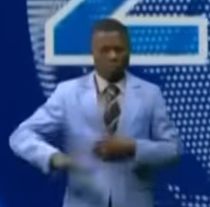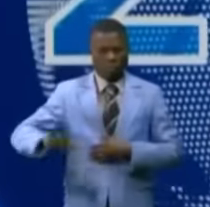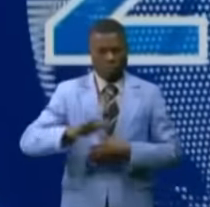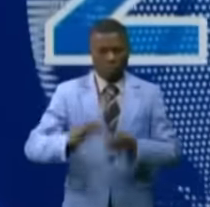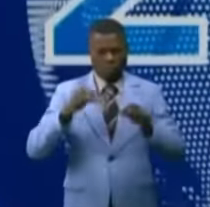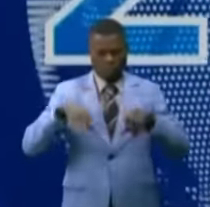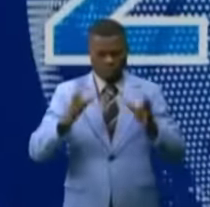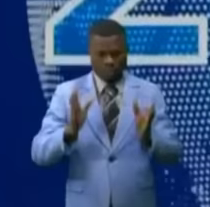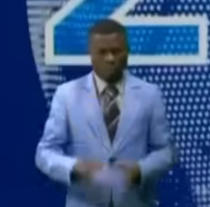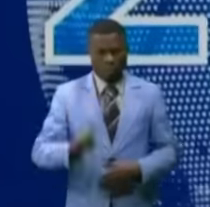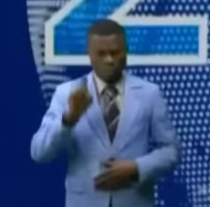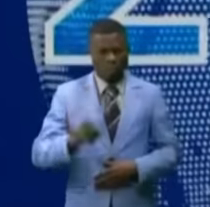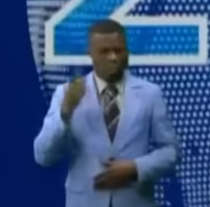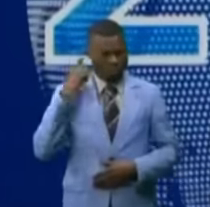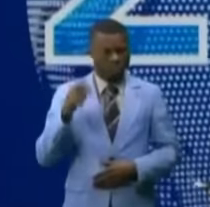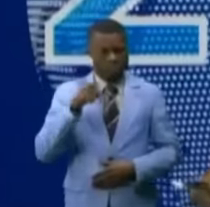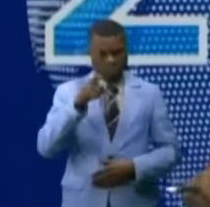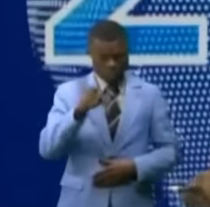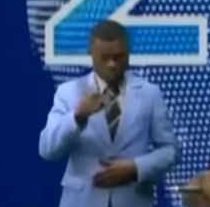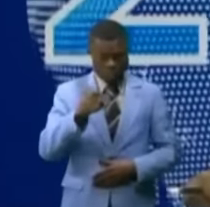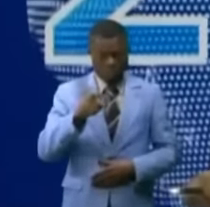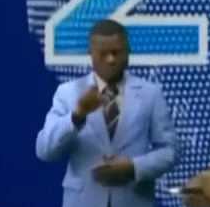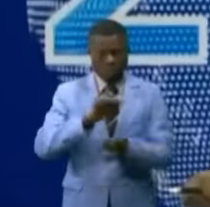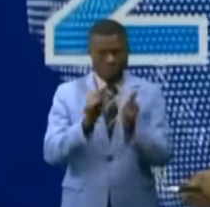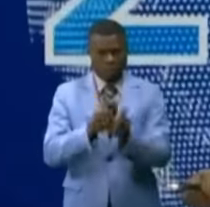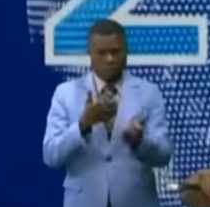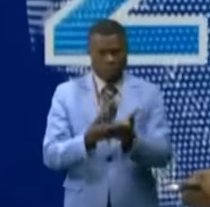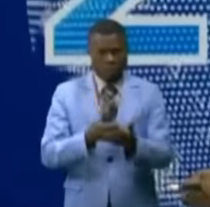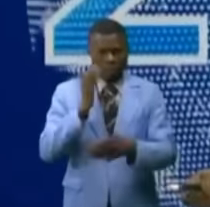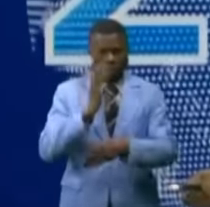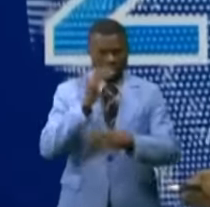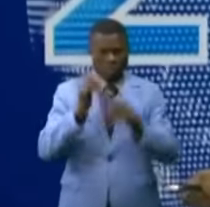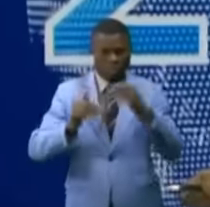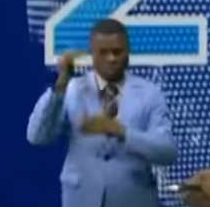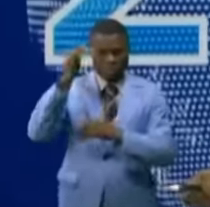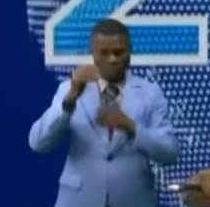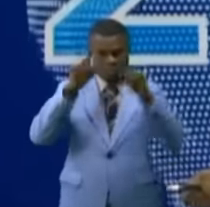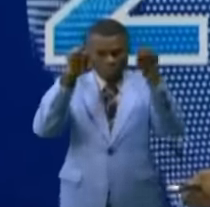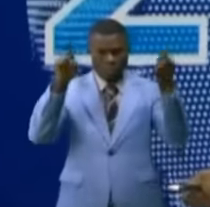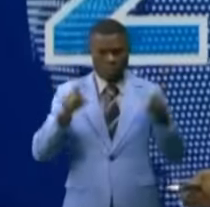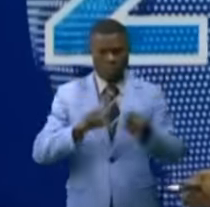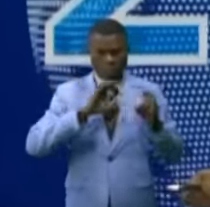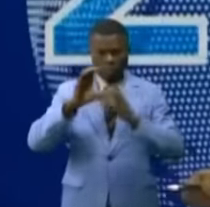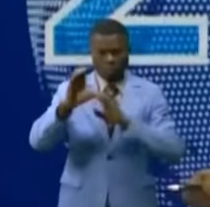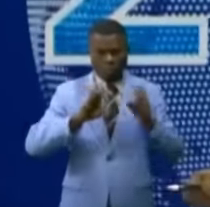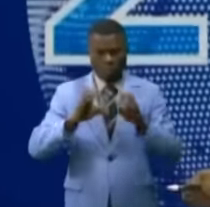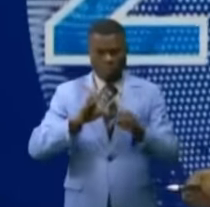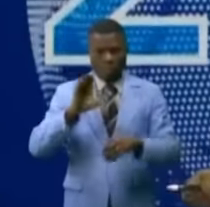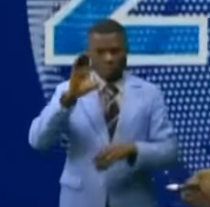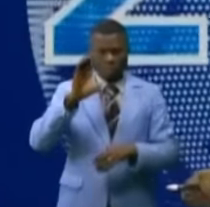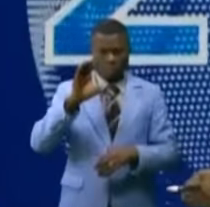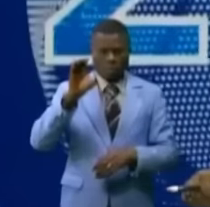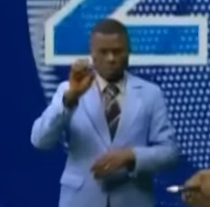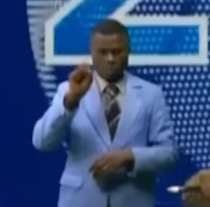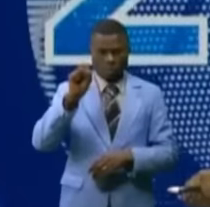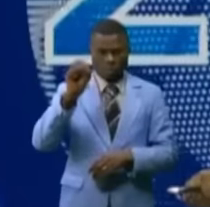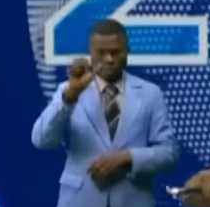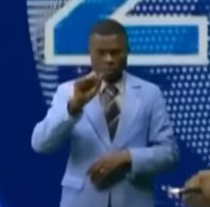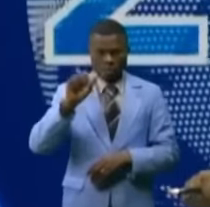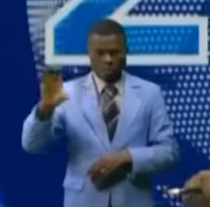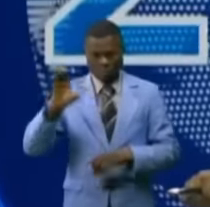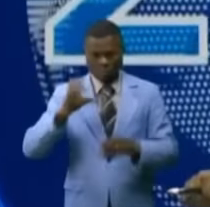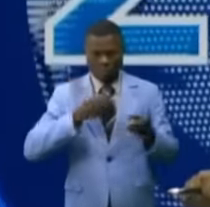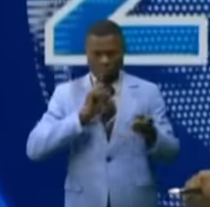les Congolais devront vous écouter sur cette thématique. Le Conseil supérieur de l'audiovisuel de la communication, CESAC, est passé à la